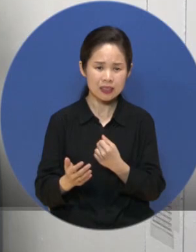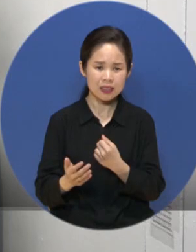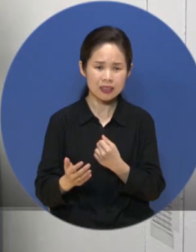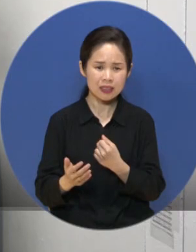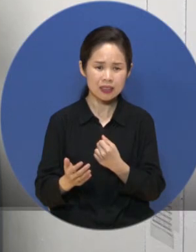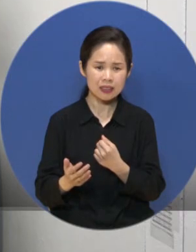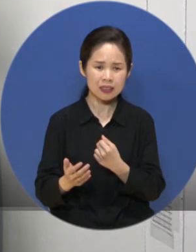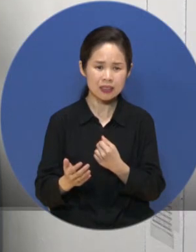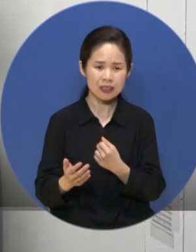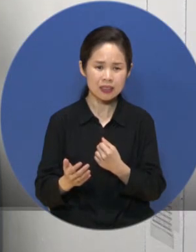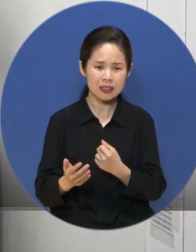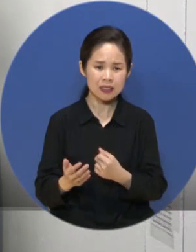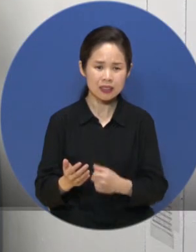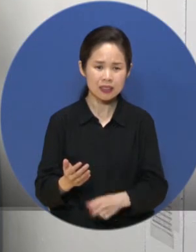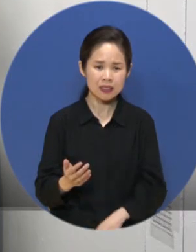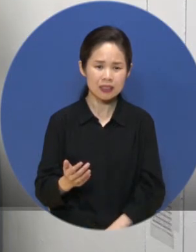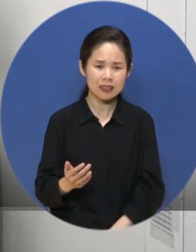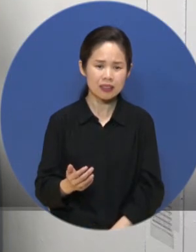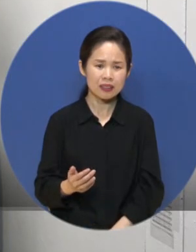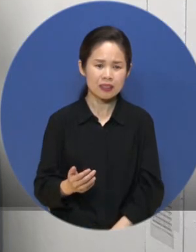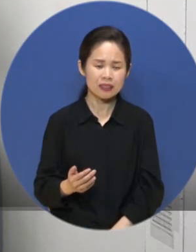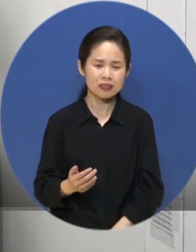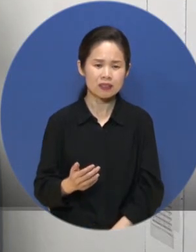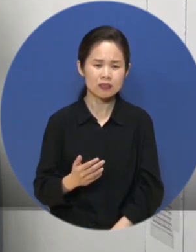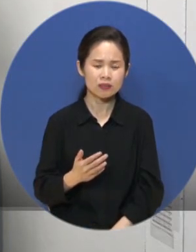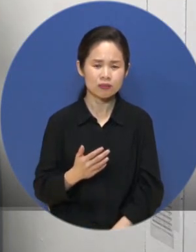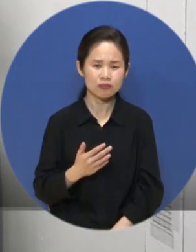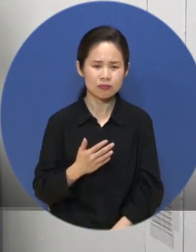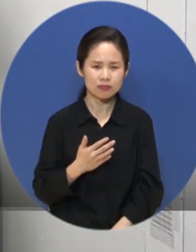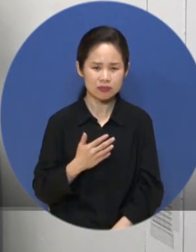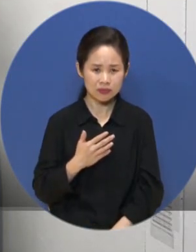안부 빠졌으니까